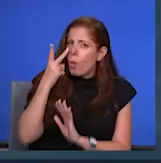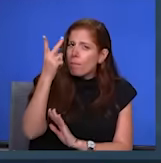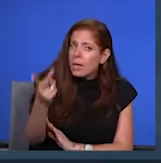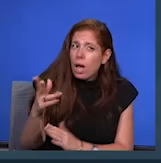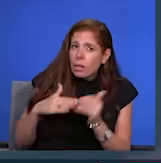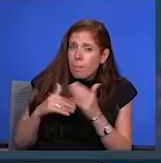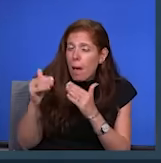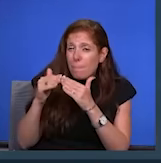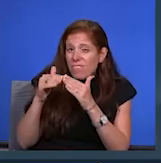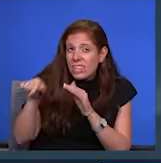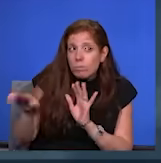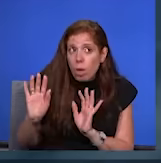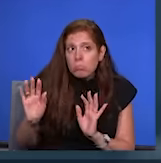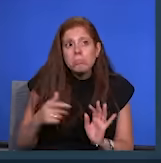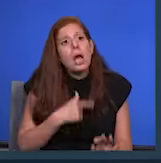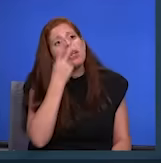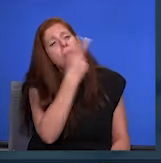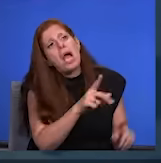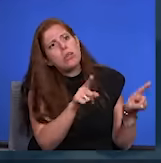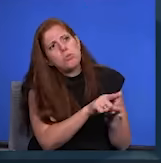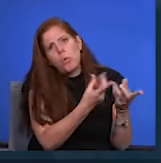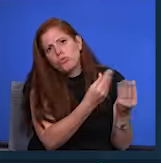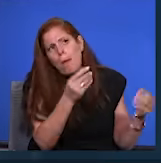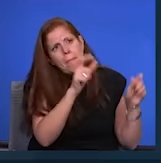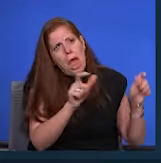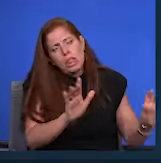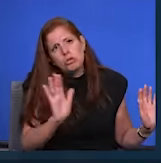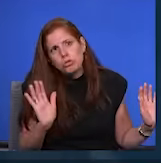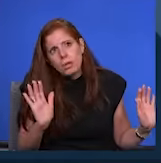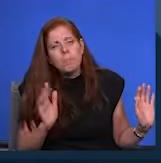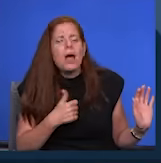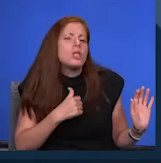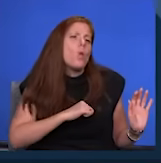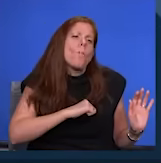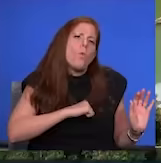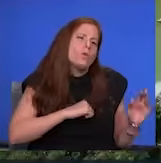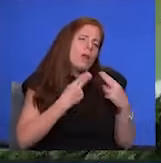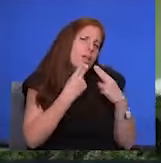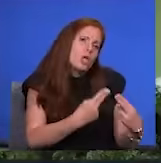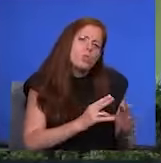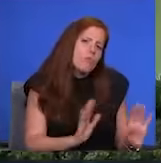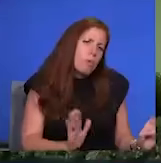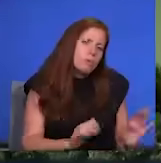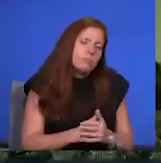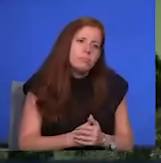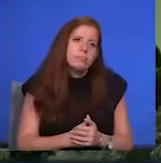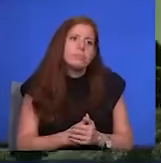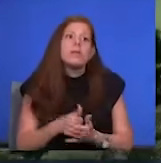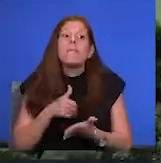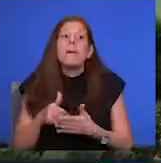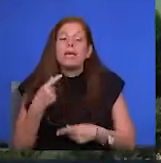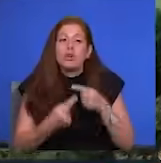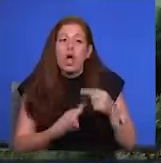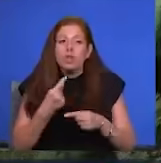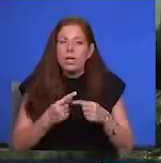שם? אני ביקרתי כמו שהרבה אנשים, אני לא מעוניין לתת יותר תשובות. במשך השנים לטשה